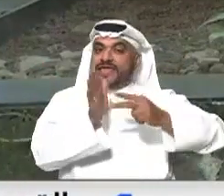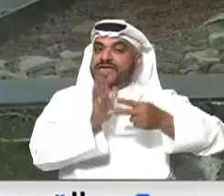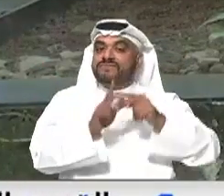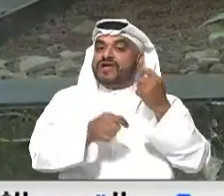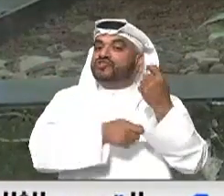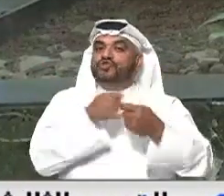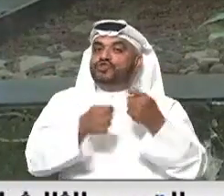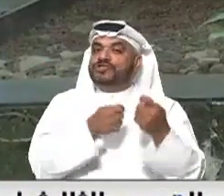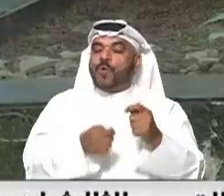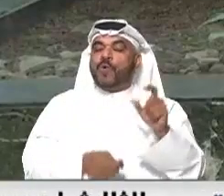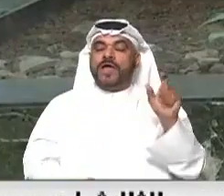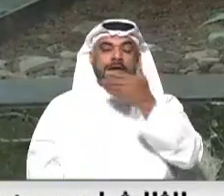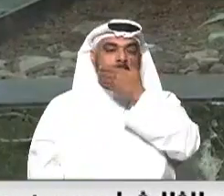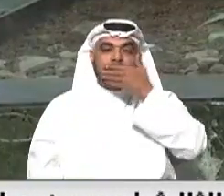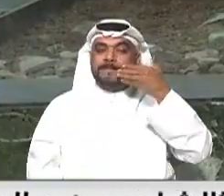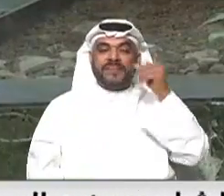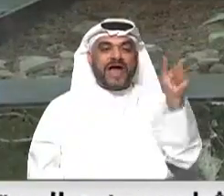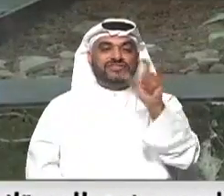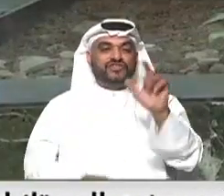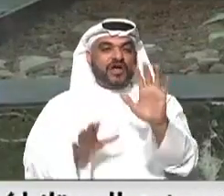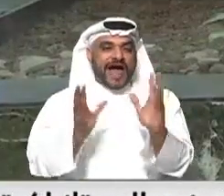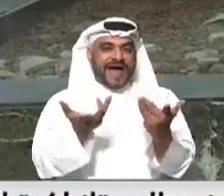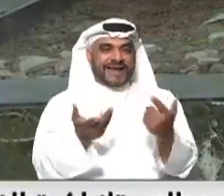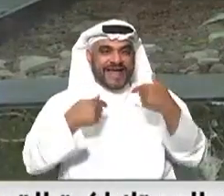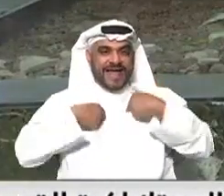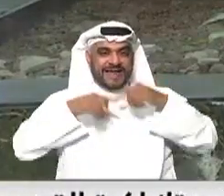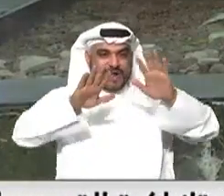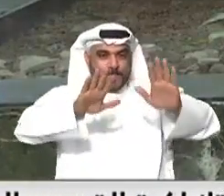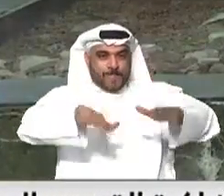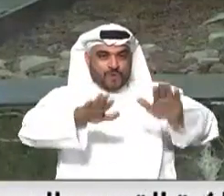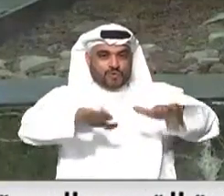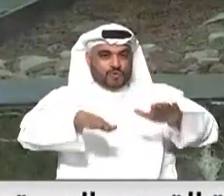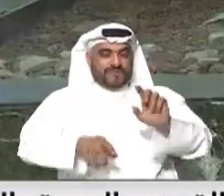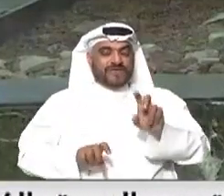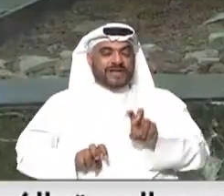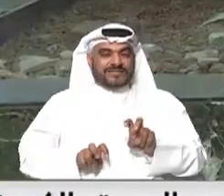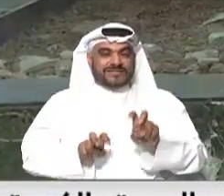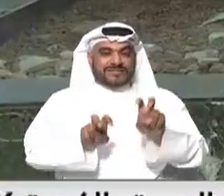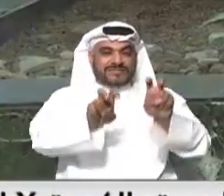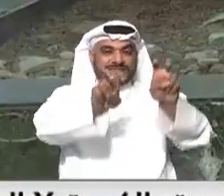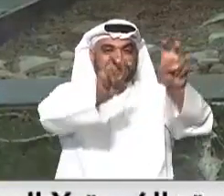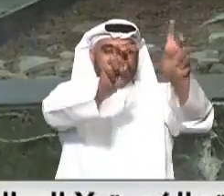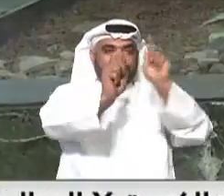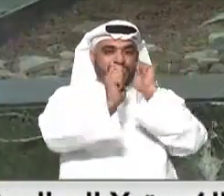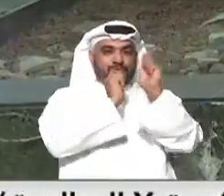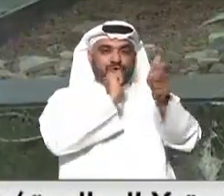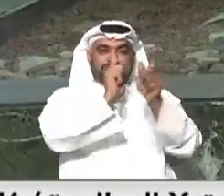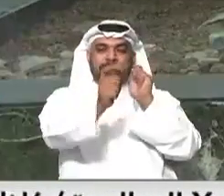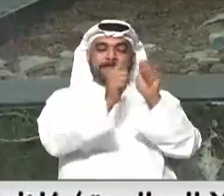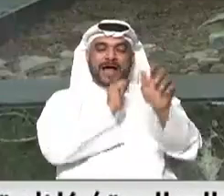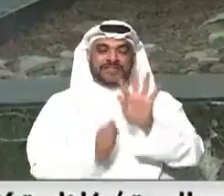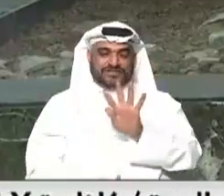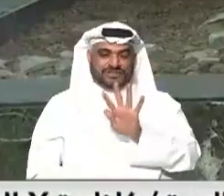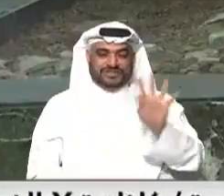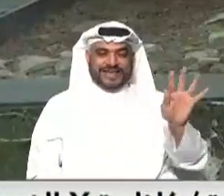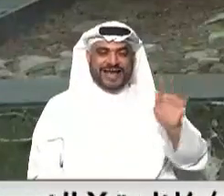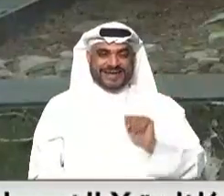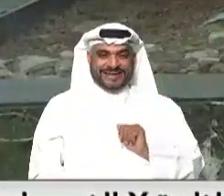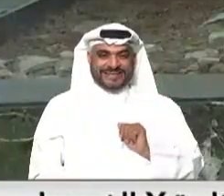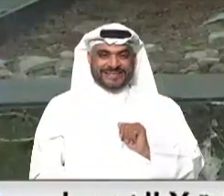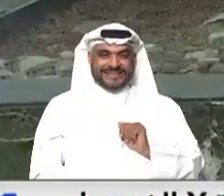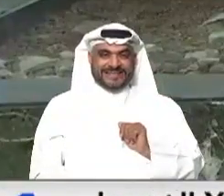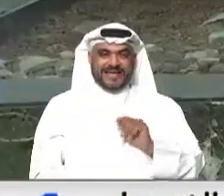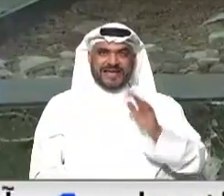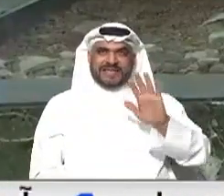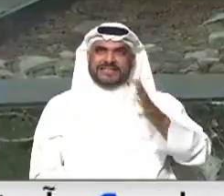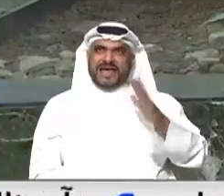الفعاليات وما هي الأجواء الرمضانية خصوصا ونحن متواجدون الآن في أحد المجمعات التجارية أيام أو أسبوع